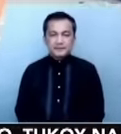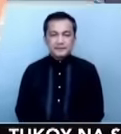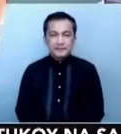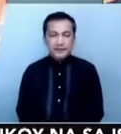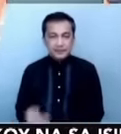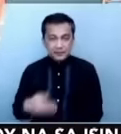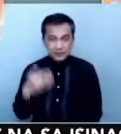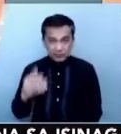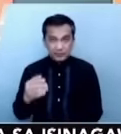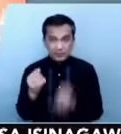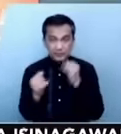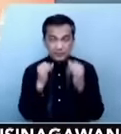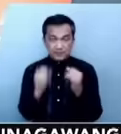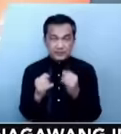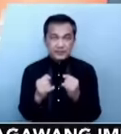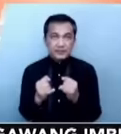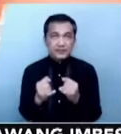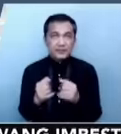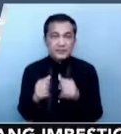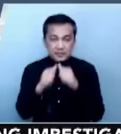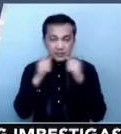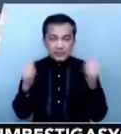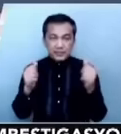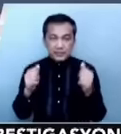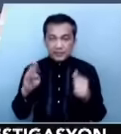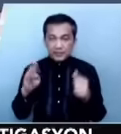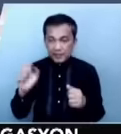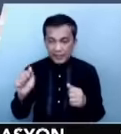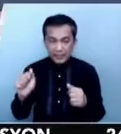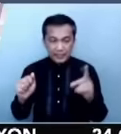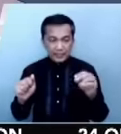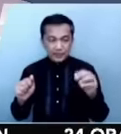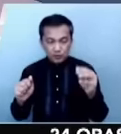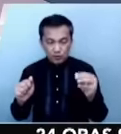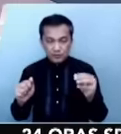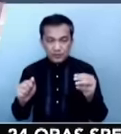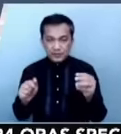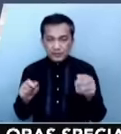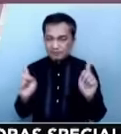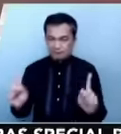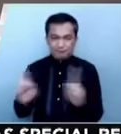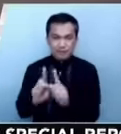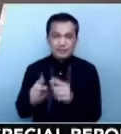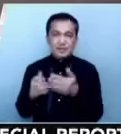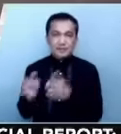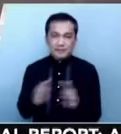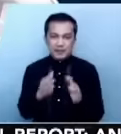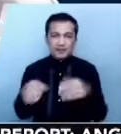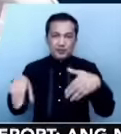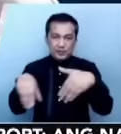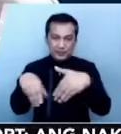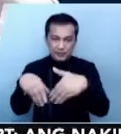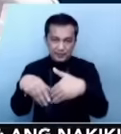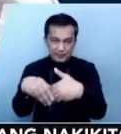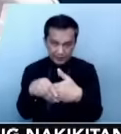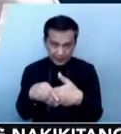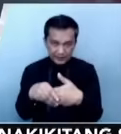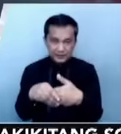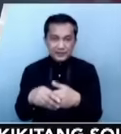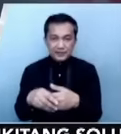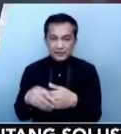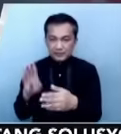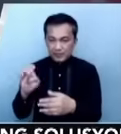interview, inihayag ni Bea at Dominic na nagpaplano na sila ng kanilang kasal. Nang sumalang si Bea sa